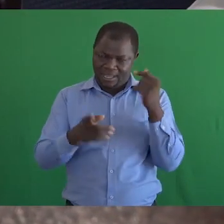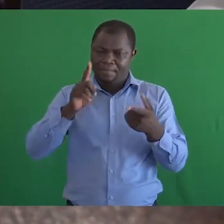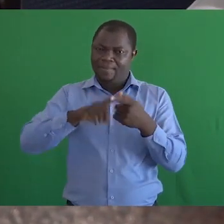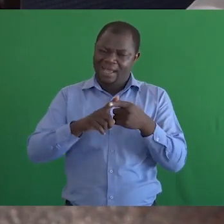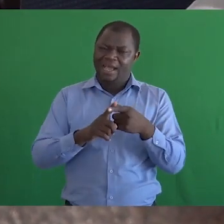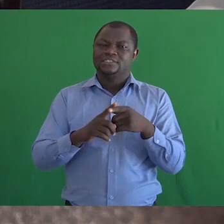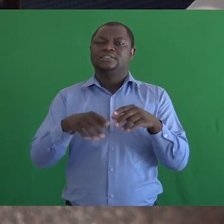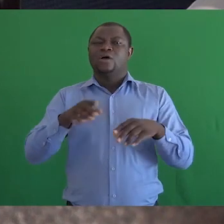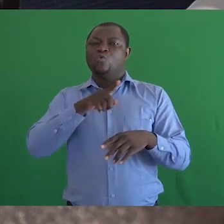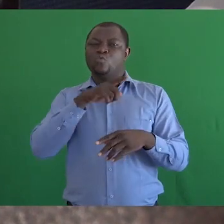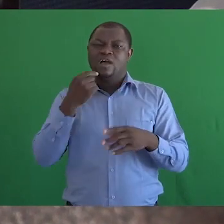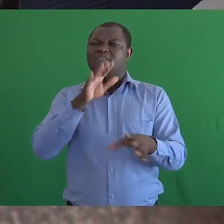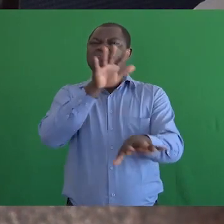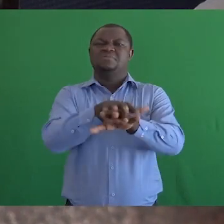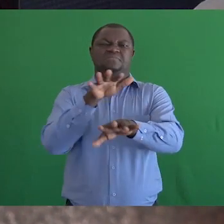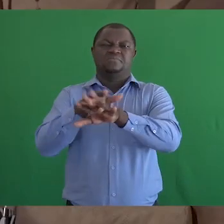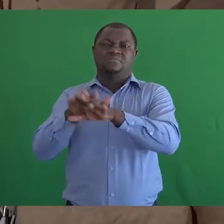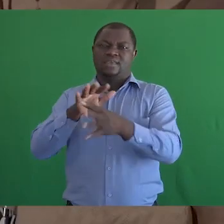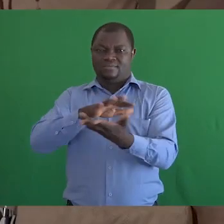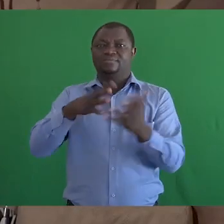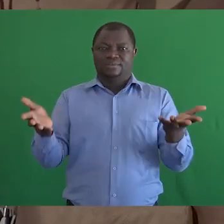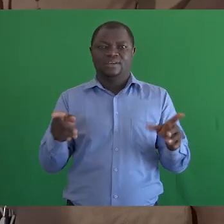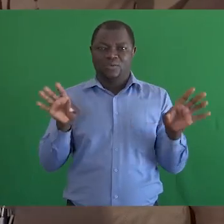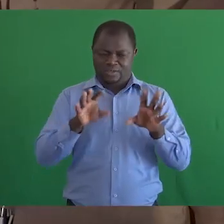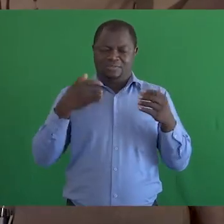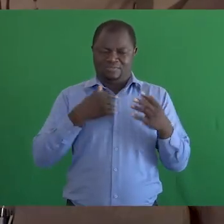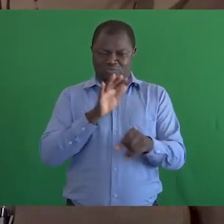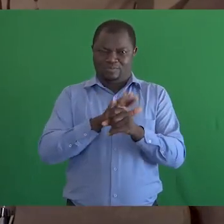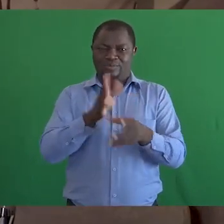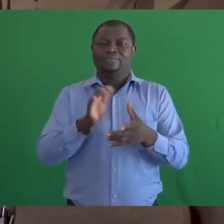muupenyu. Ndo qualification yacho ndofunga. Tinokutendai baba hungwe.